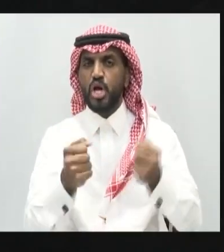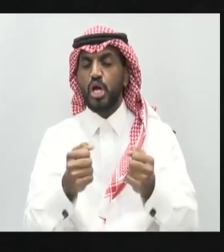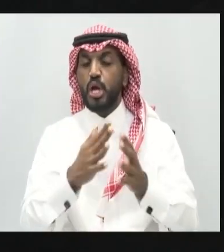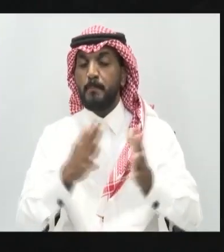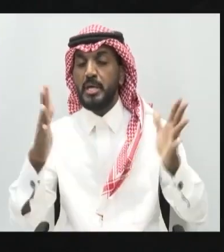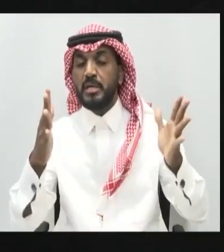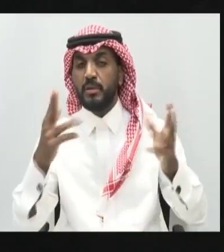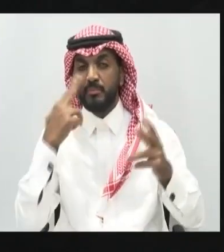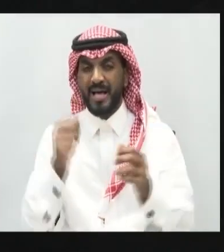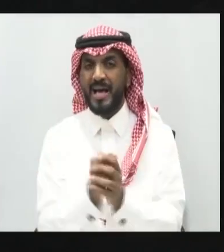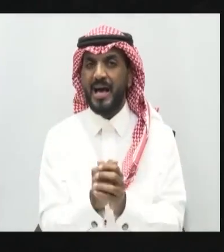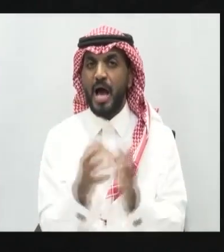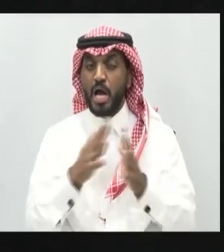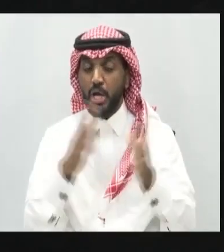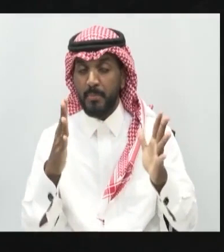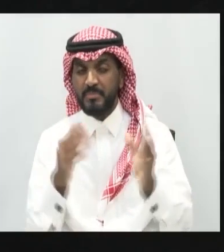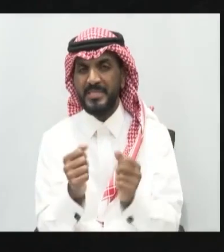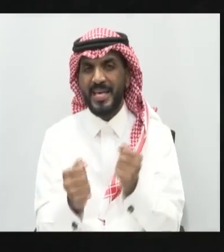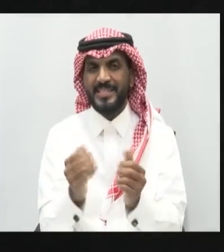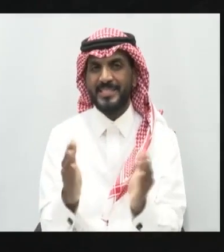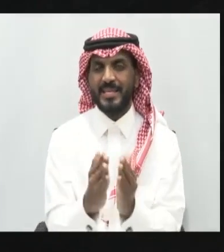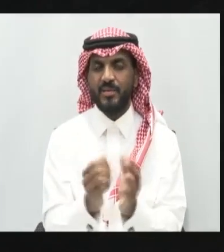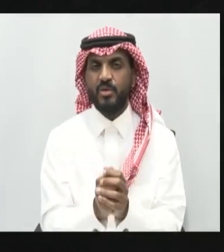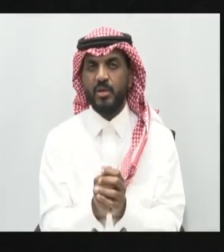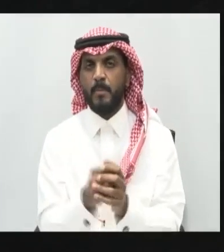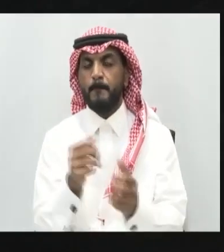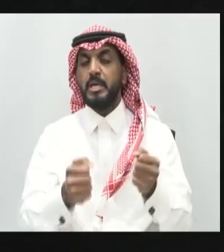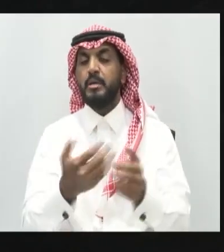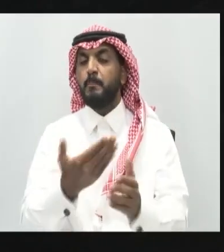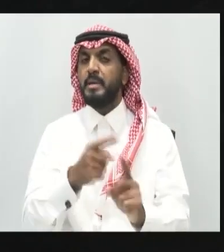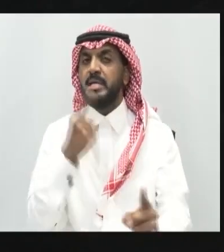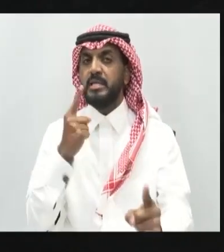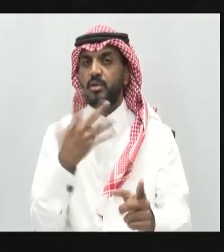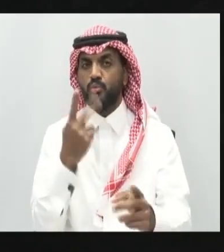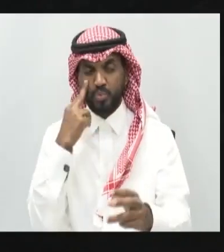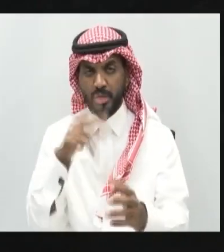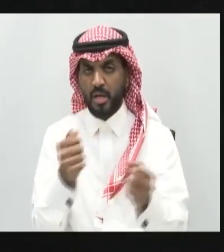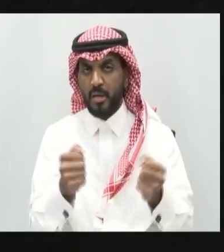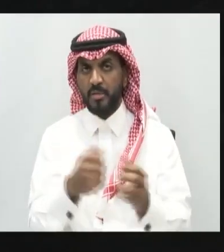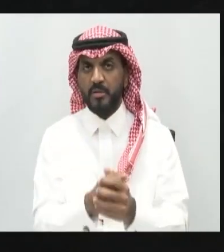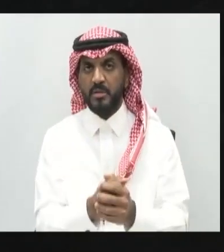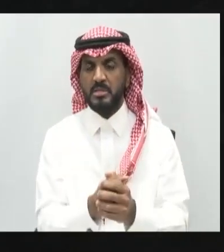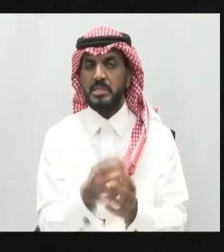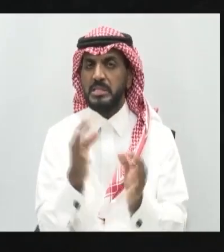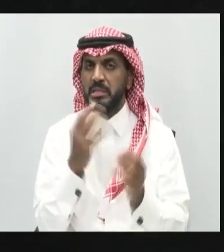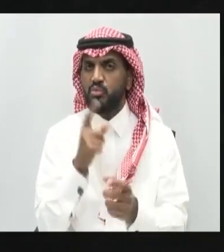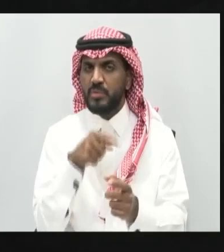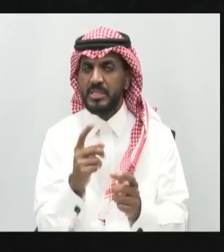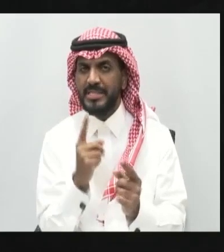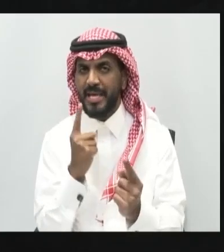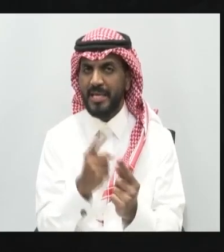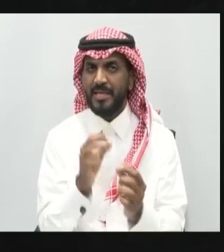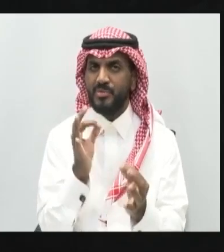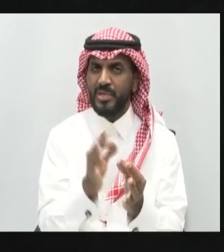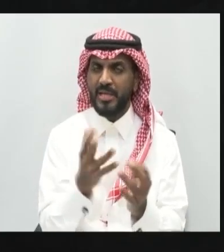السياره الصغيره لكن لو كانت الشاحنه بعيده نشوف كيف حجمها ن شوف حجمها صغير في